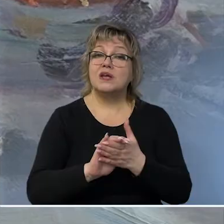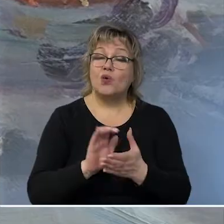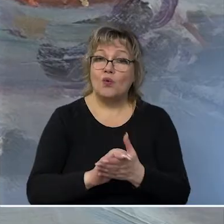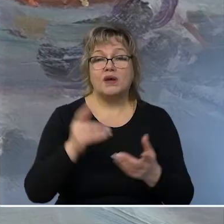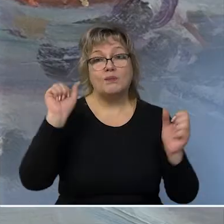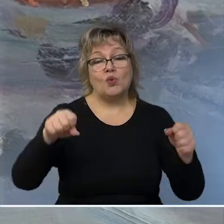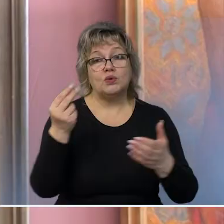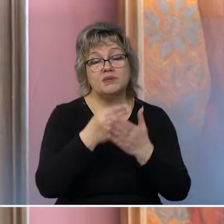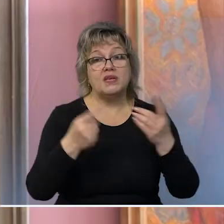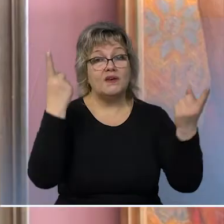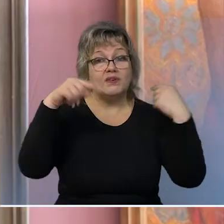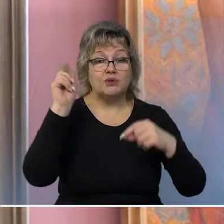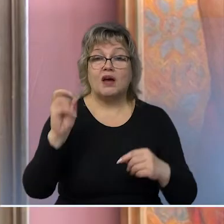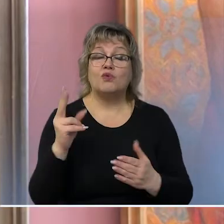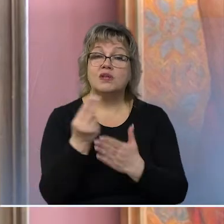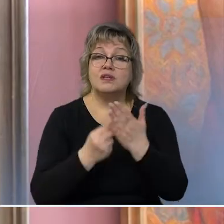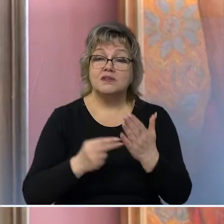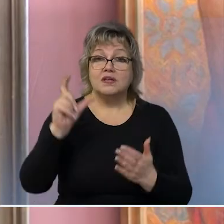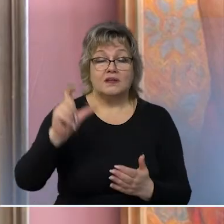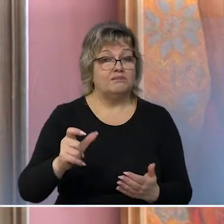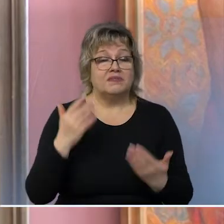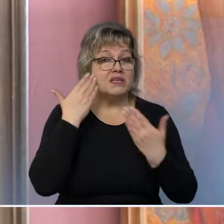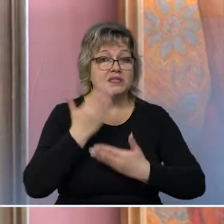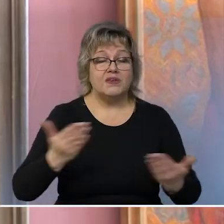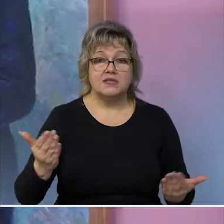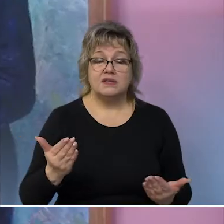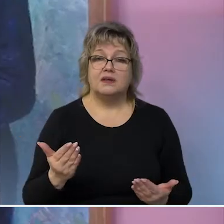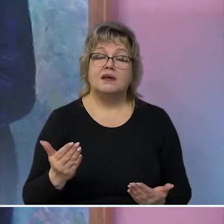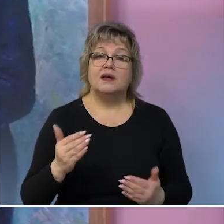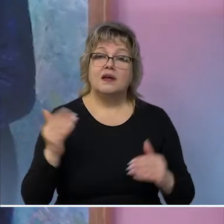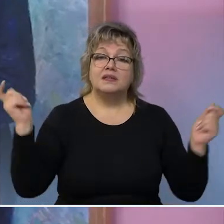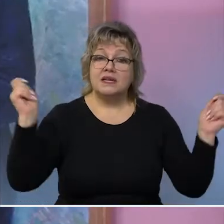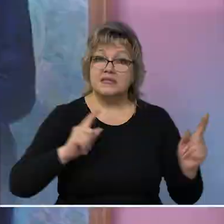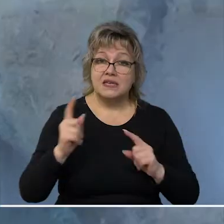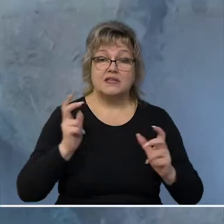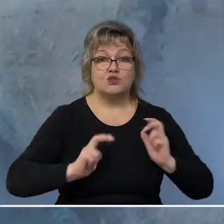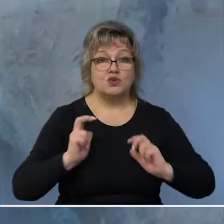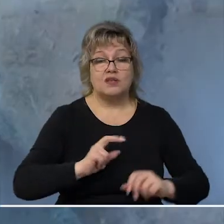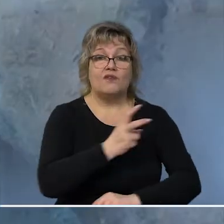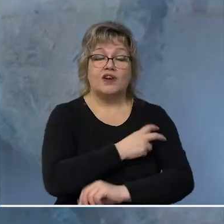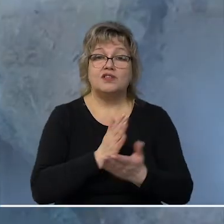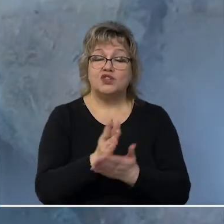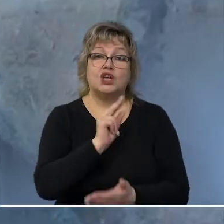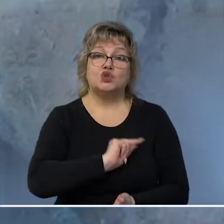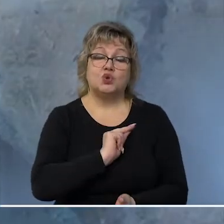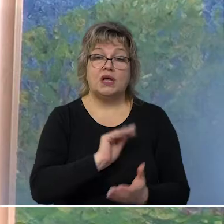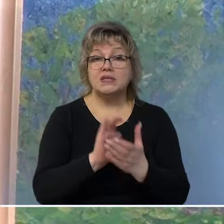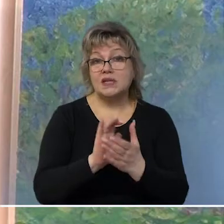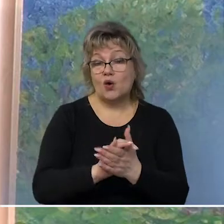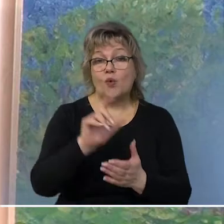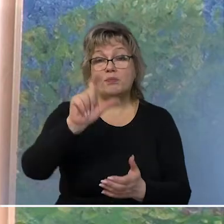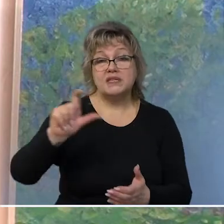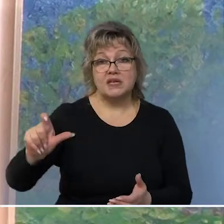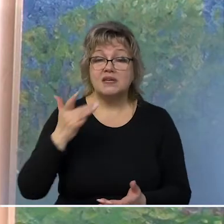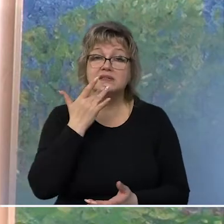и вымышленных людей. Кого изобразил Хорошилов, неизвестно. Делегат партийного съезда, студентка, врач, ветеран труда,